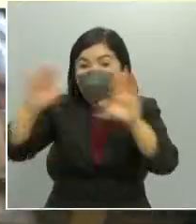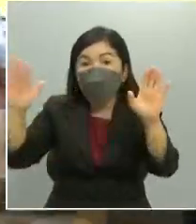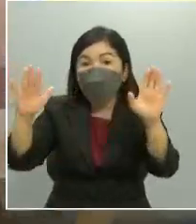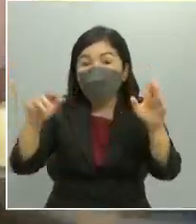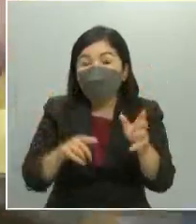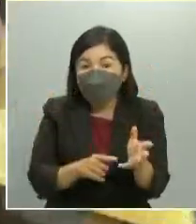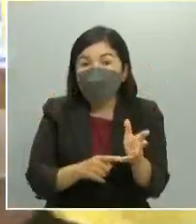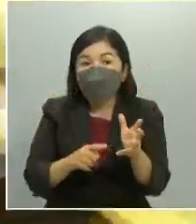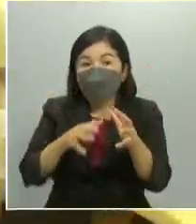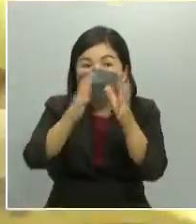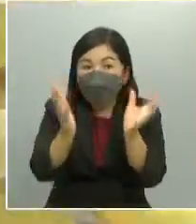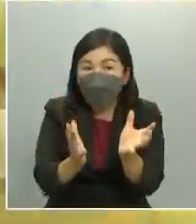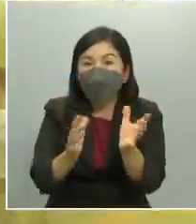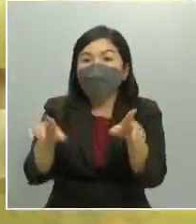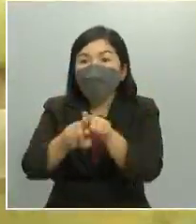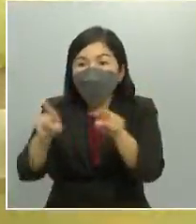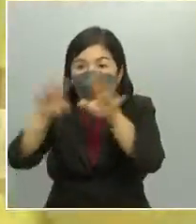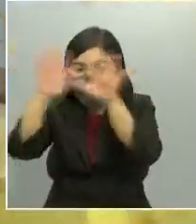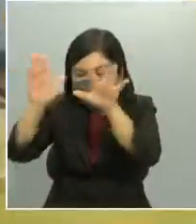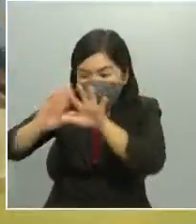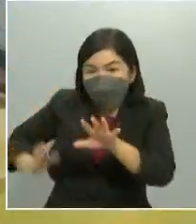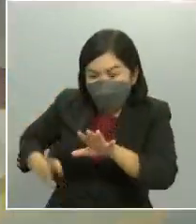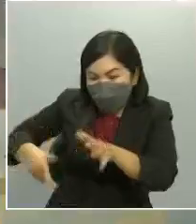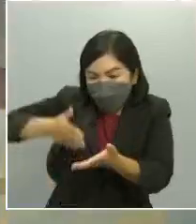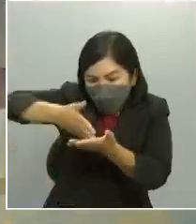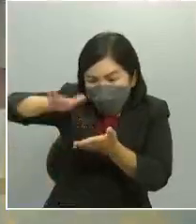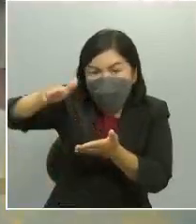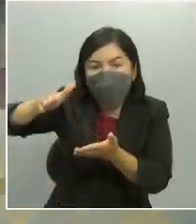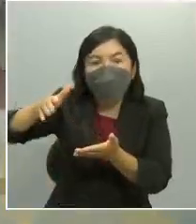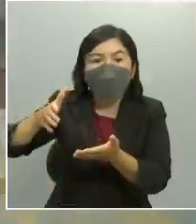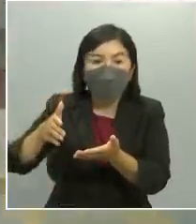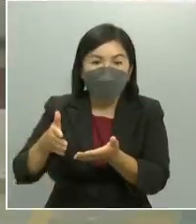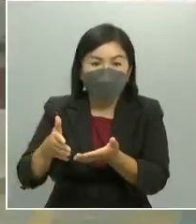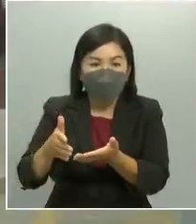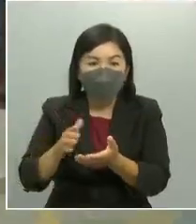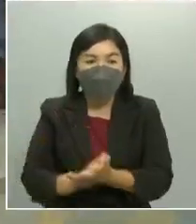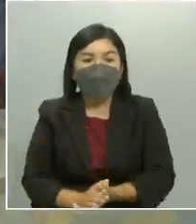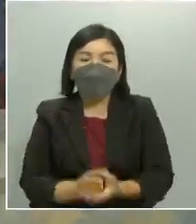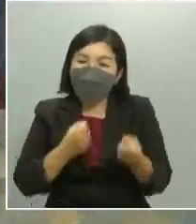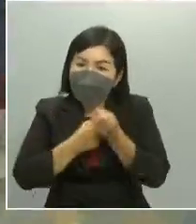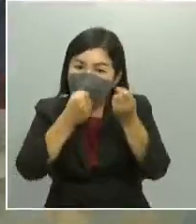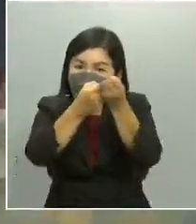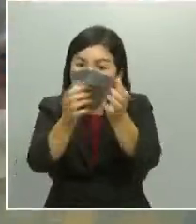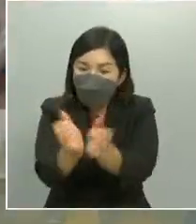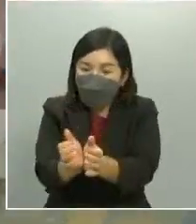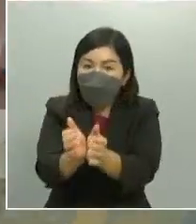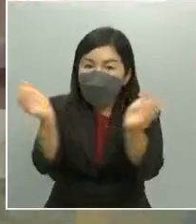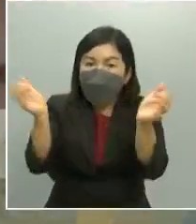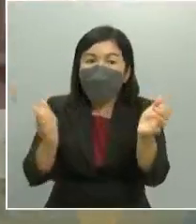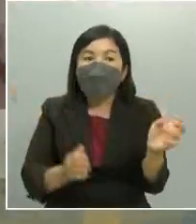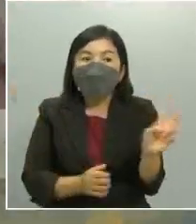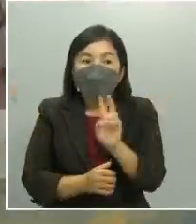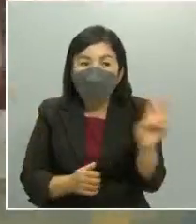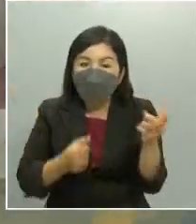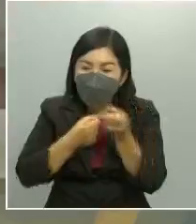เราก็เหมือนหมูเหมือนหมาโดนไล่ออกมาคือมีการเรียกร้องให้ปล่อยตัวผักบุ้งกับใบปอนะ